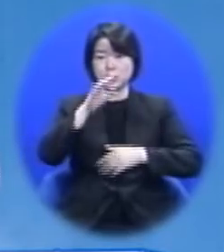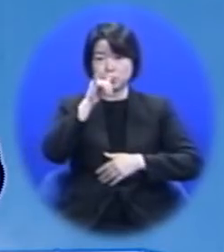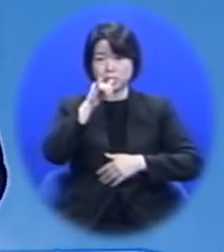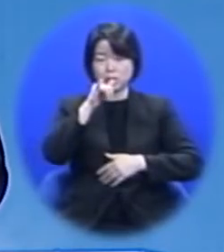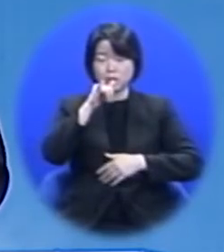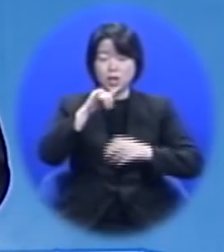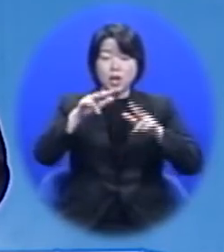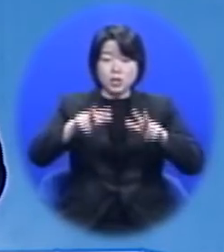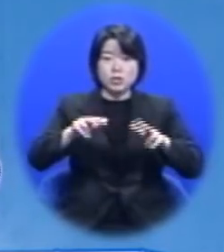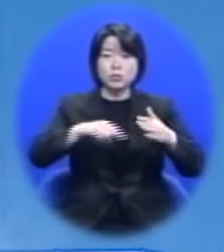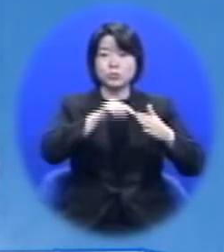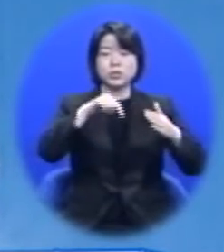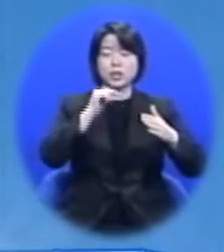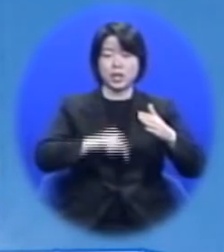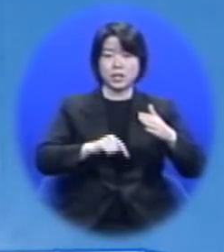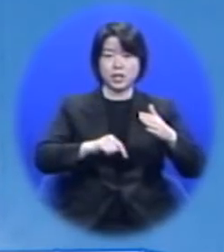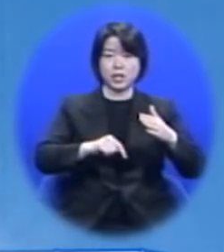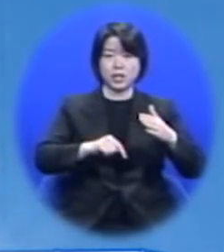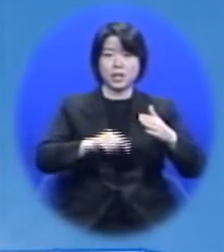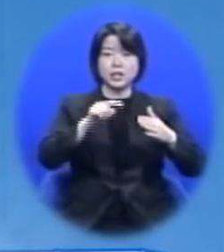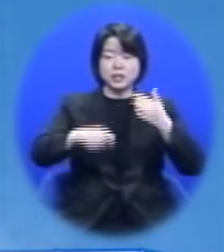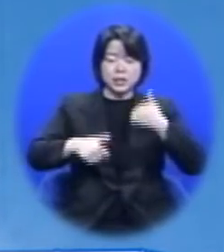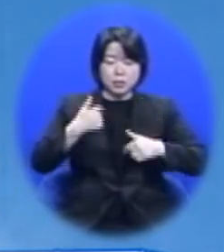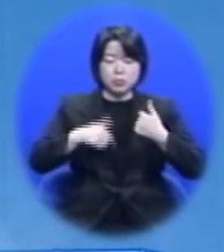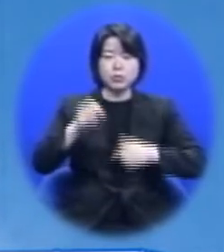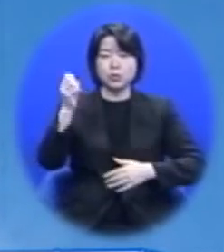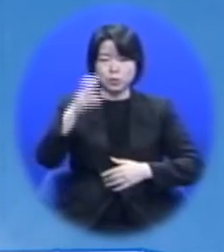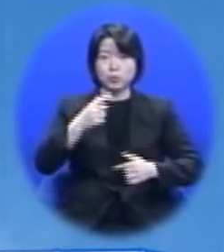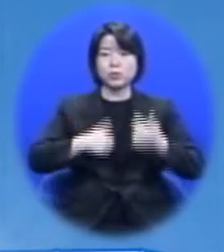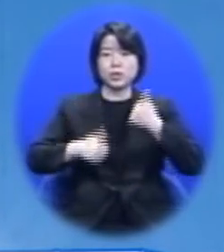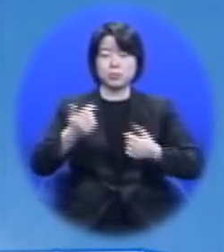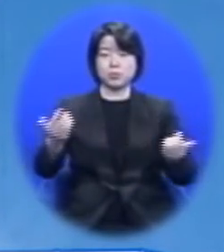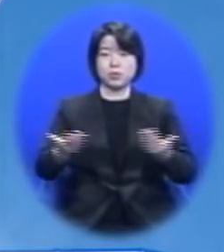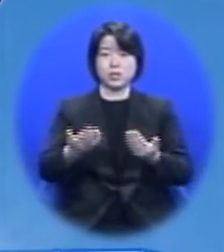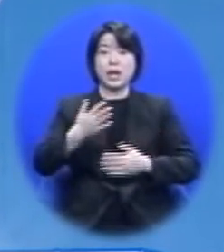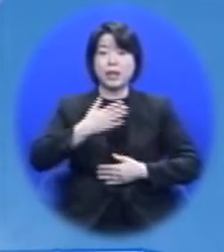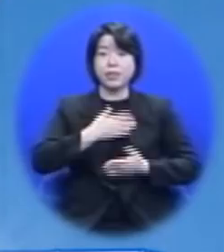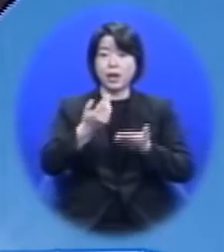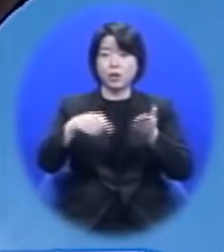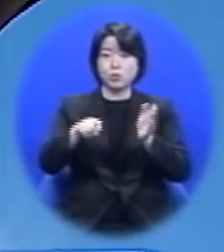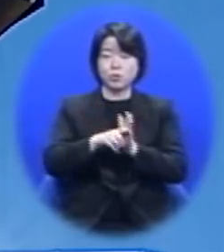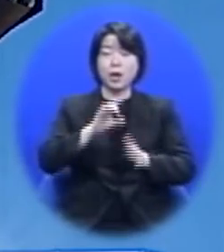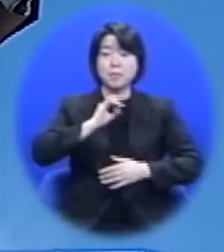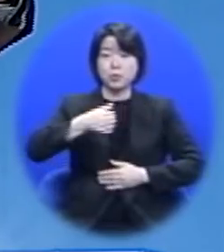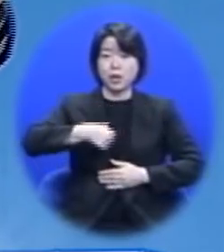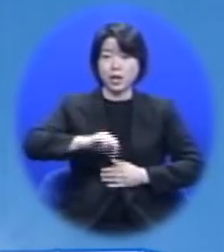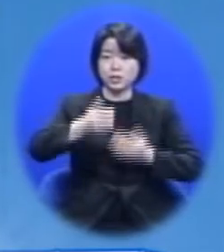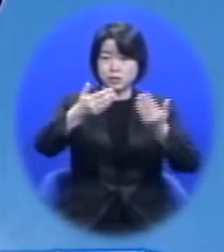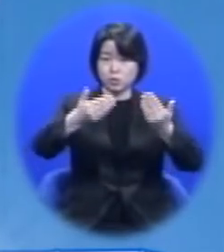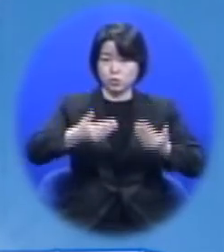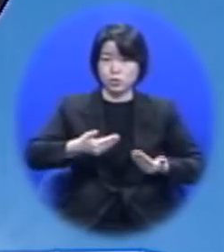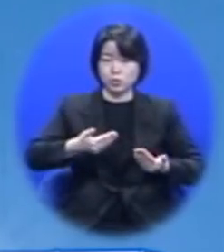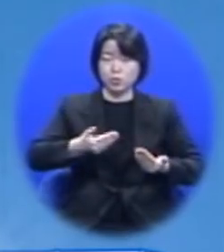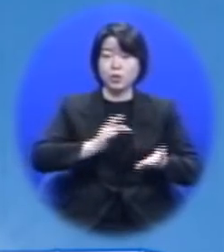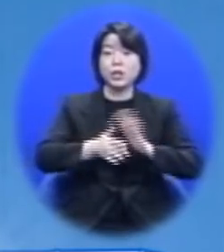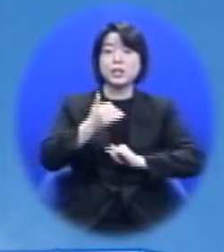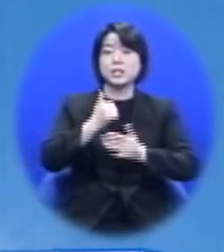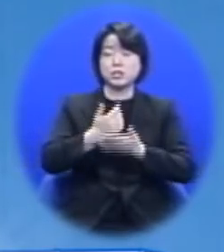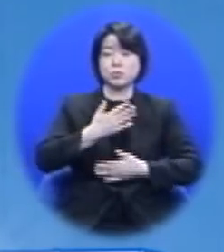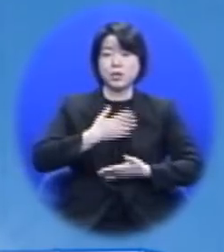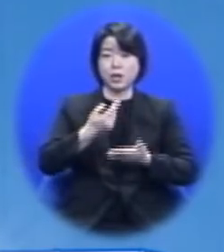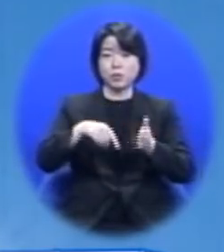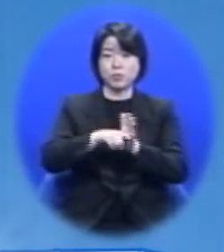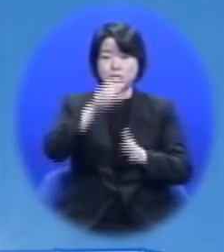벌어진 거예요. 기쁘고 기쁠 일, 날 위해 독생자 주시고 예수님 나 위에